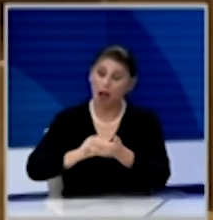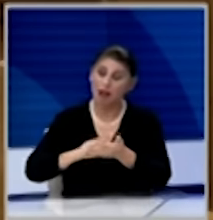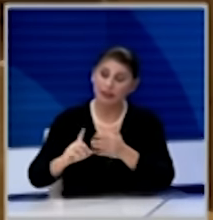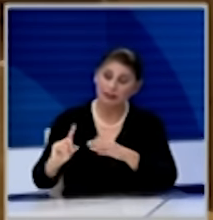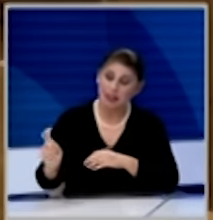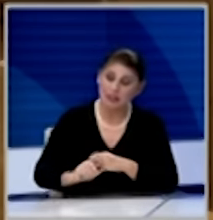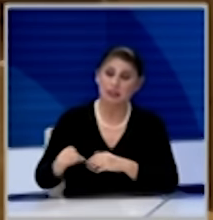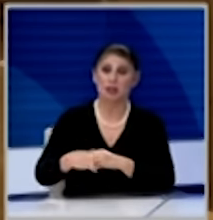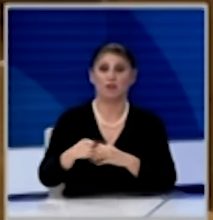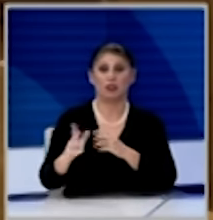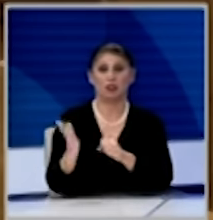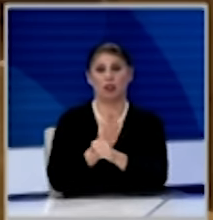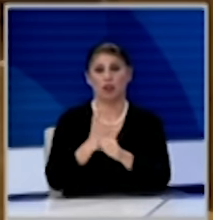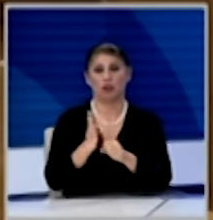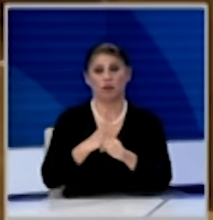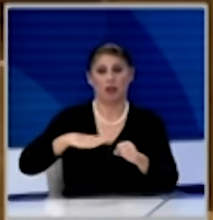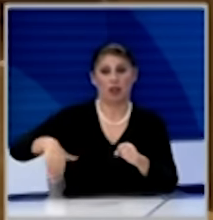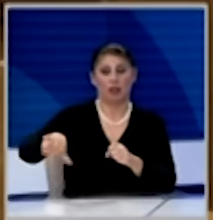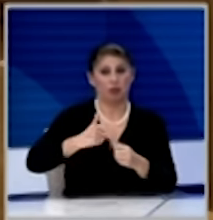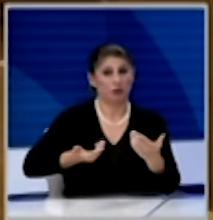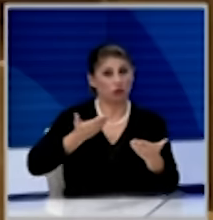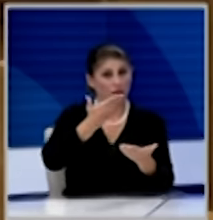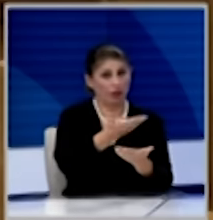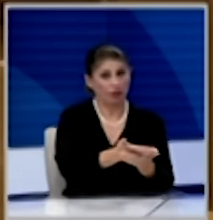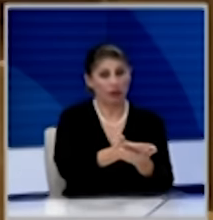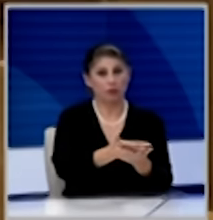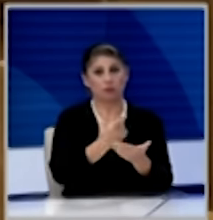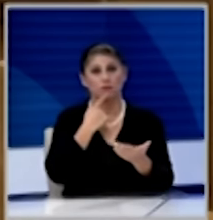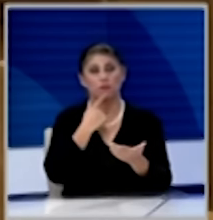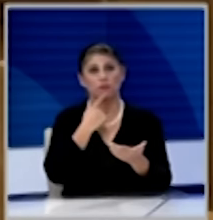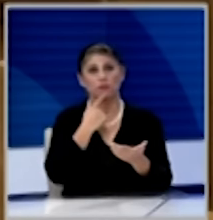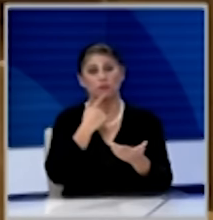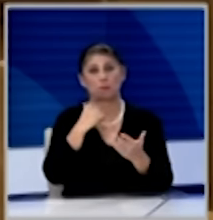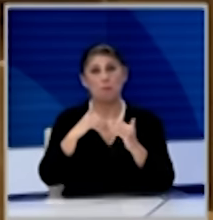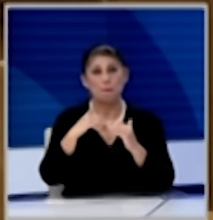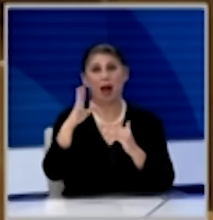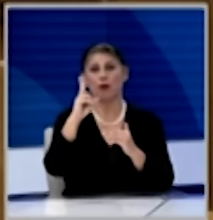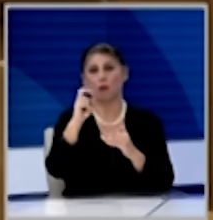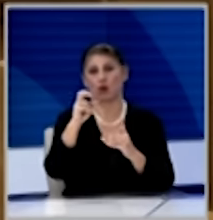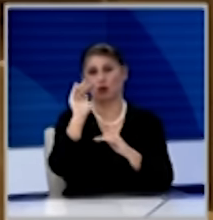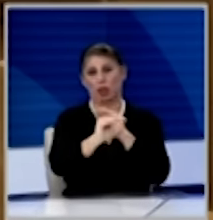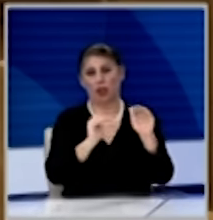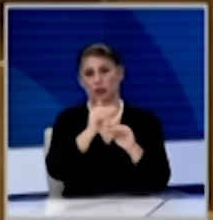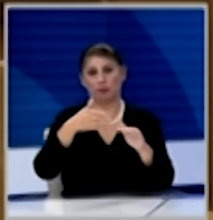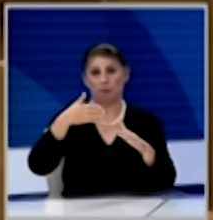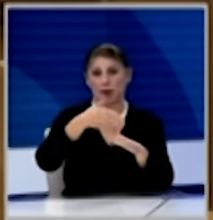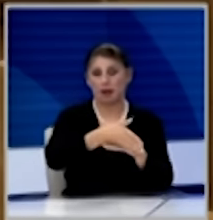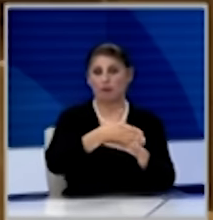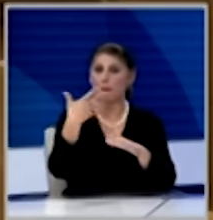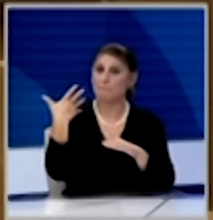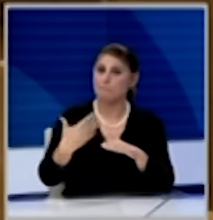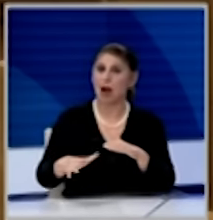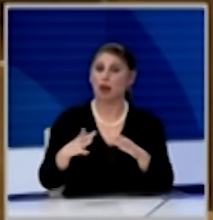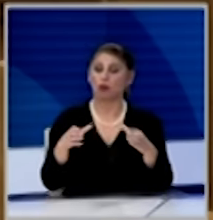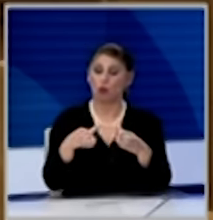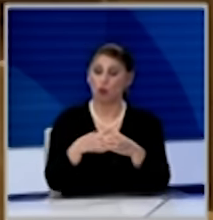καταστροφές ο λαός μας σας το έχουμε καταθέσει και στις πάνω από 20 ερωτήσεις και παρεμβάσεις που που έχει